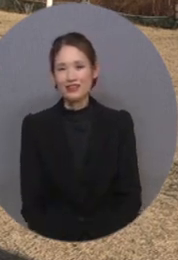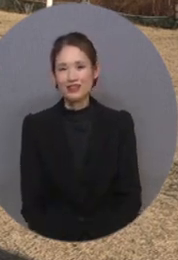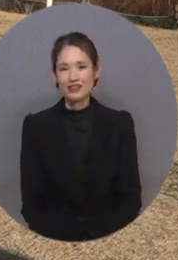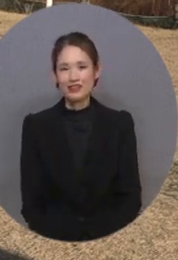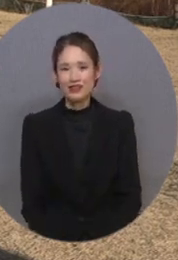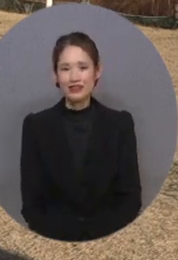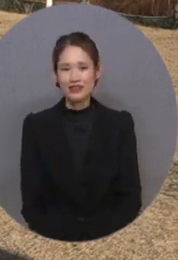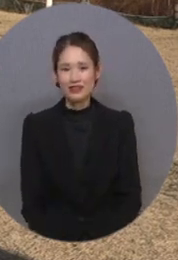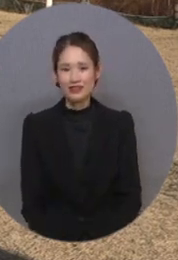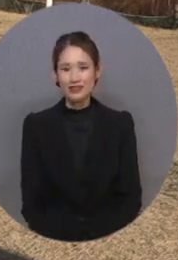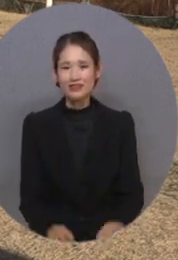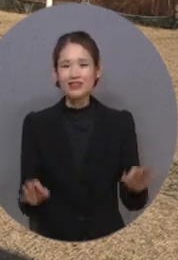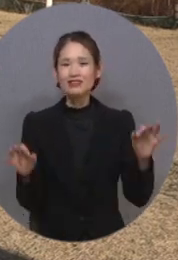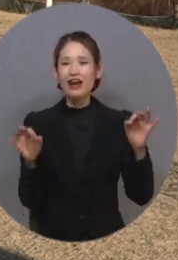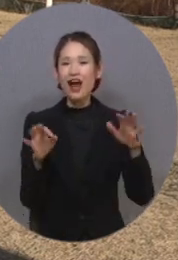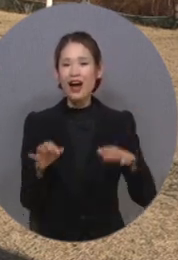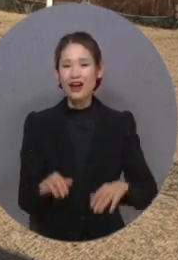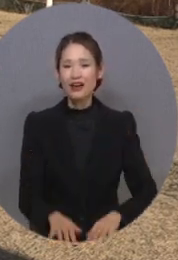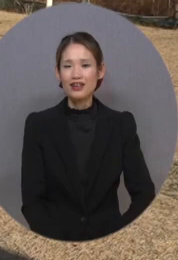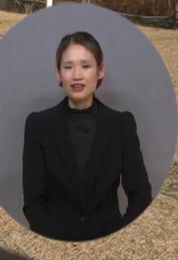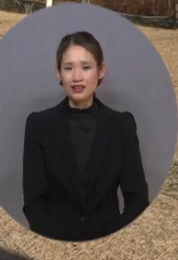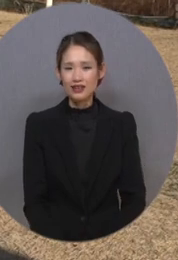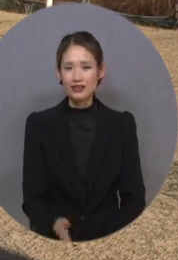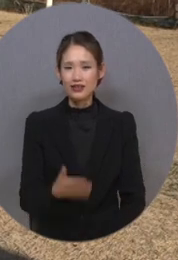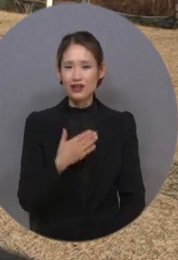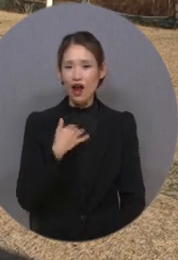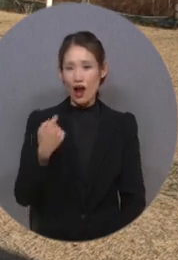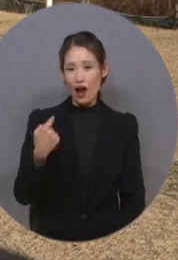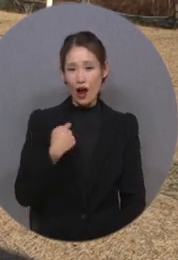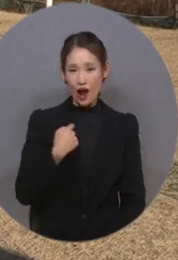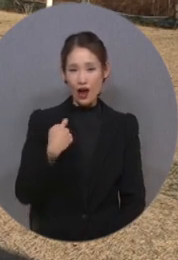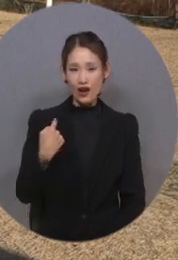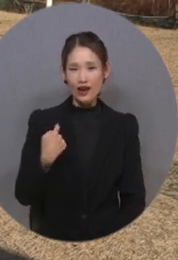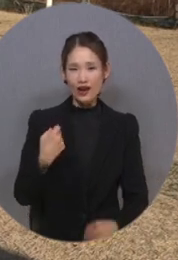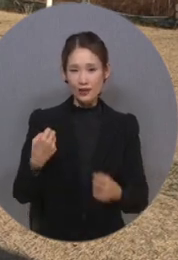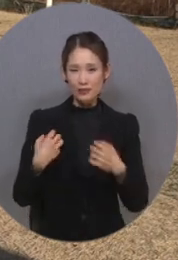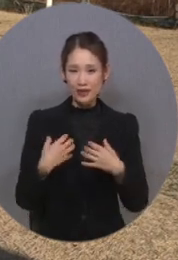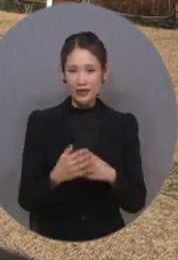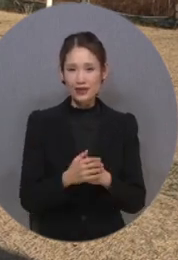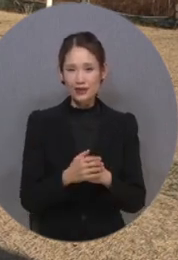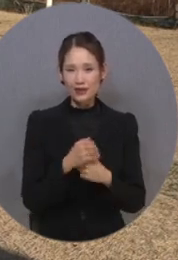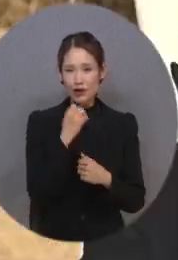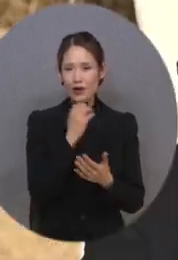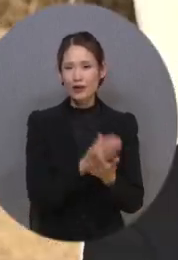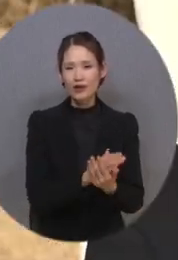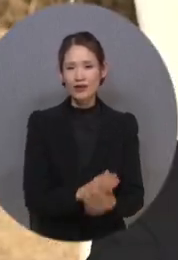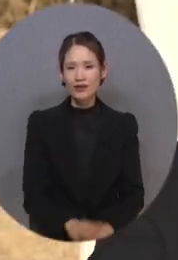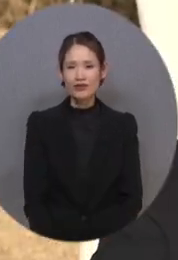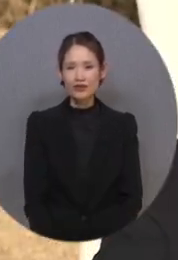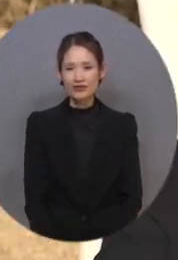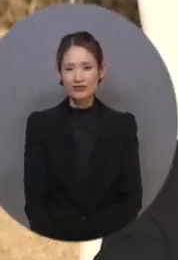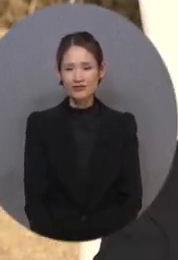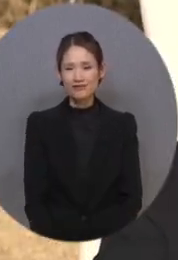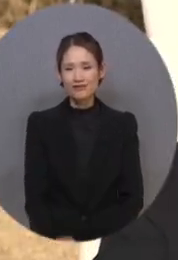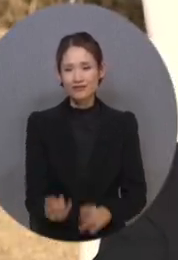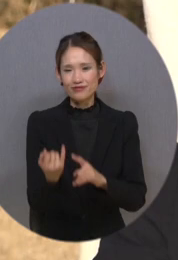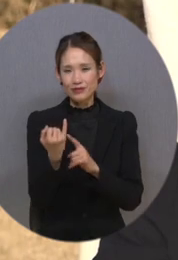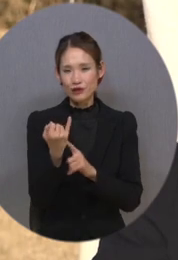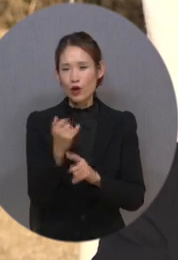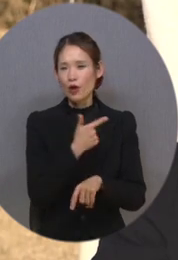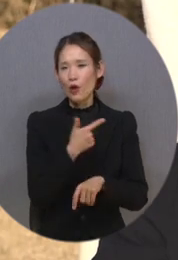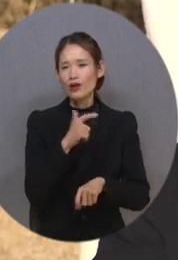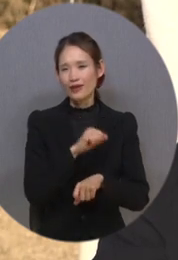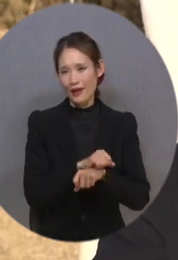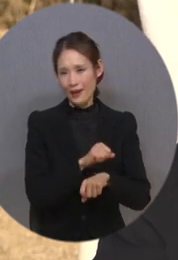근데 잠깐. 나는 가면서 저한테 기부를 하고 싶다고 그러지 마. 우리 왜냐면 네. 우리 안선 씨가 네.